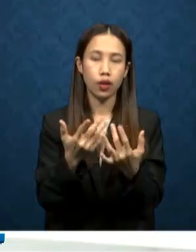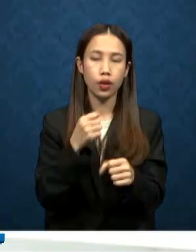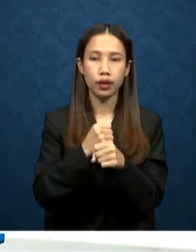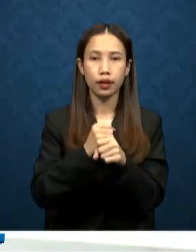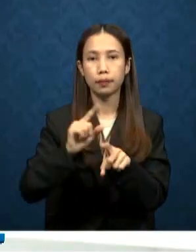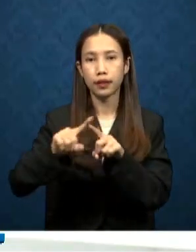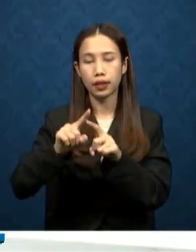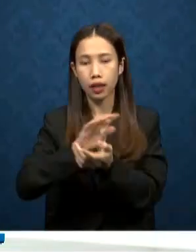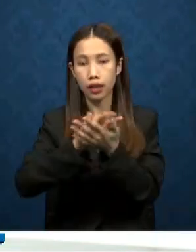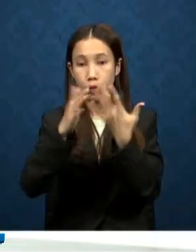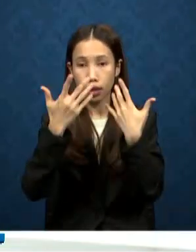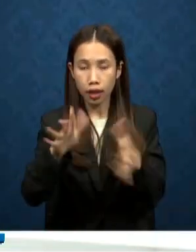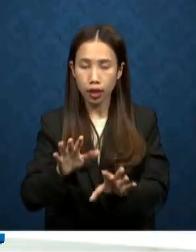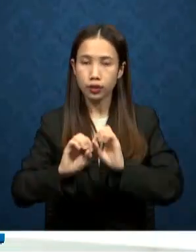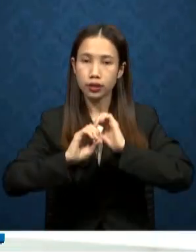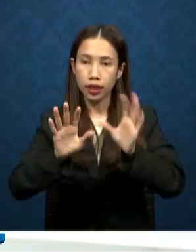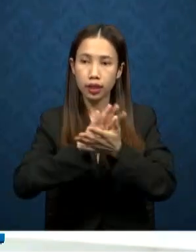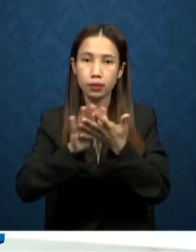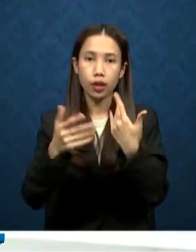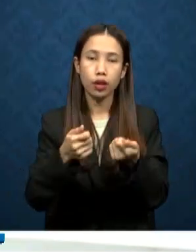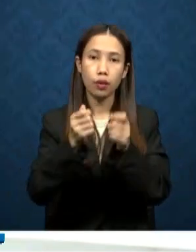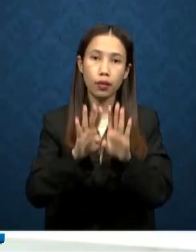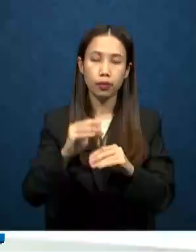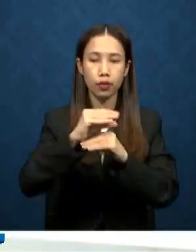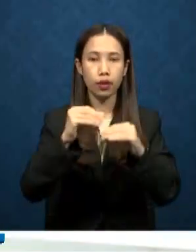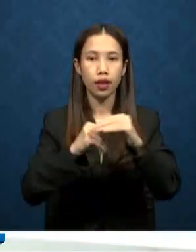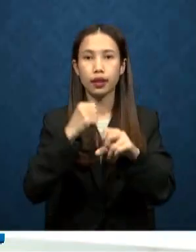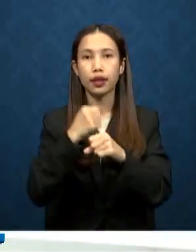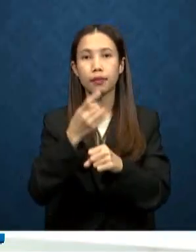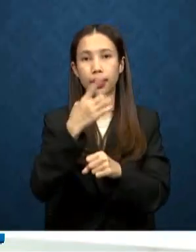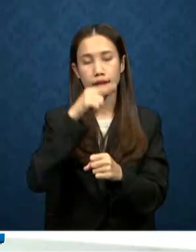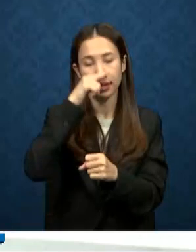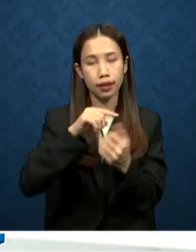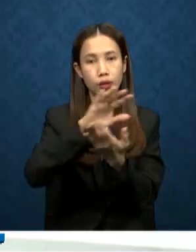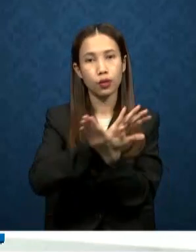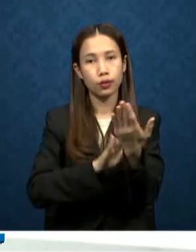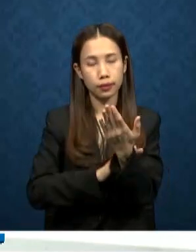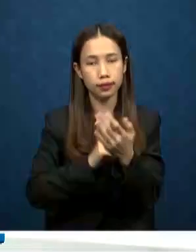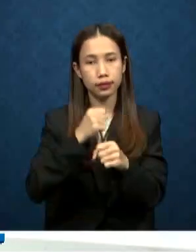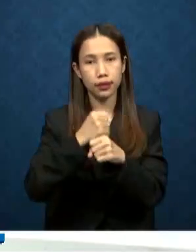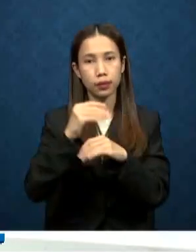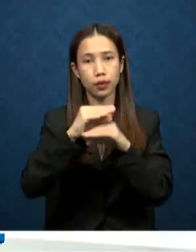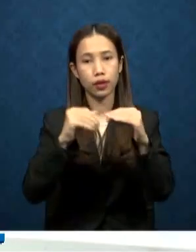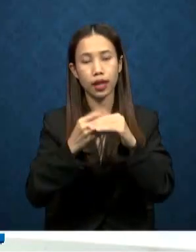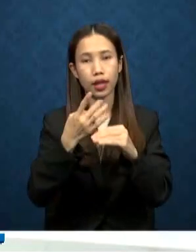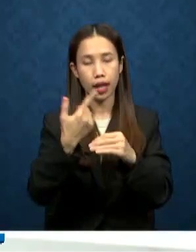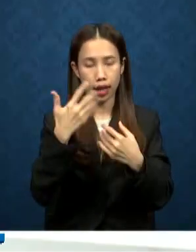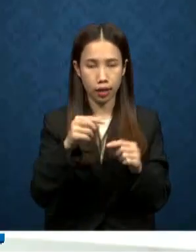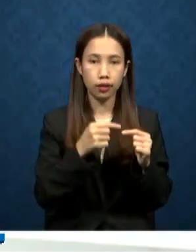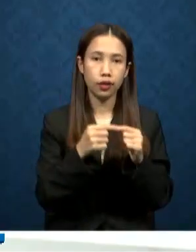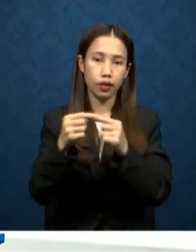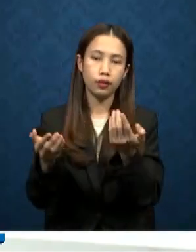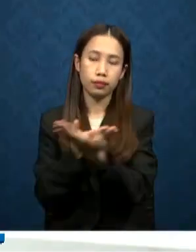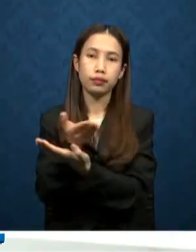ทศก่อนว่ารูปแบบโครงการจะเป็นอย่างไรแน่ที่ประเทศไทยจะดำเนินการถึงจะนำเข้าสู่กระบวนการพิจารณาตามปรึกษาห